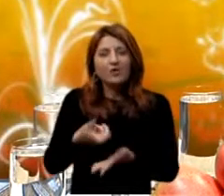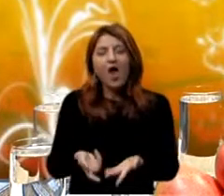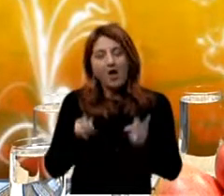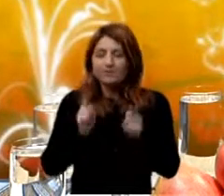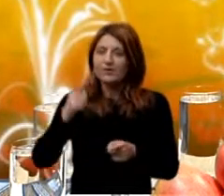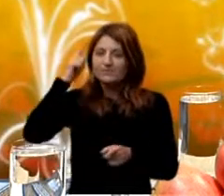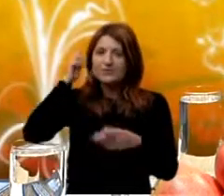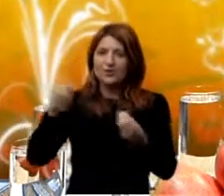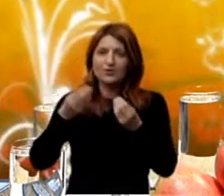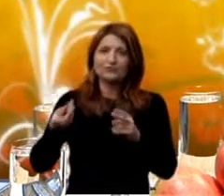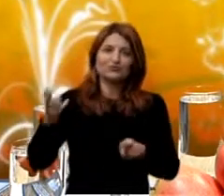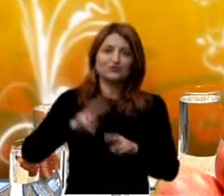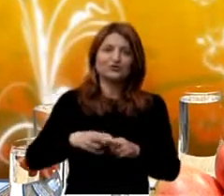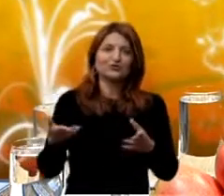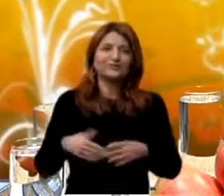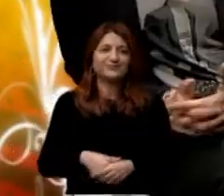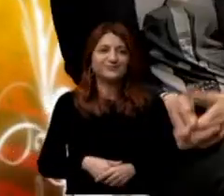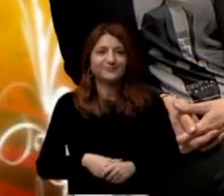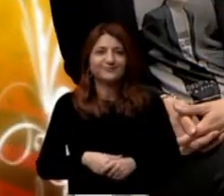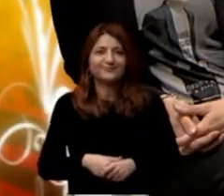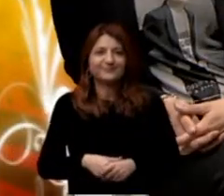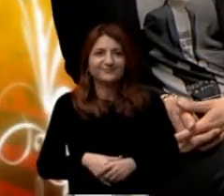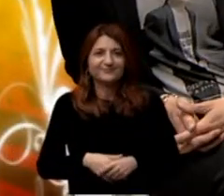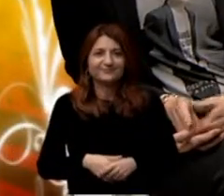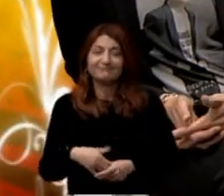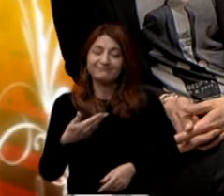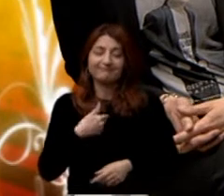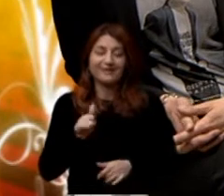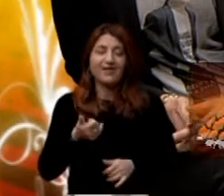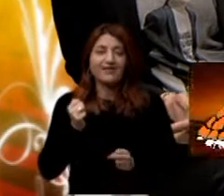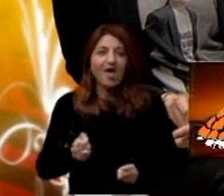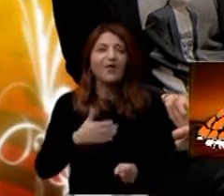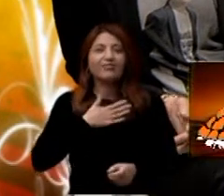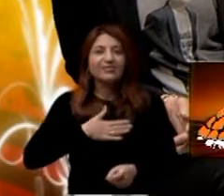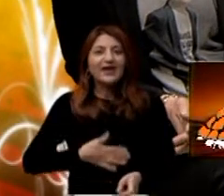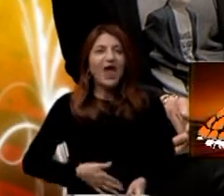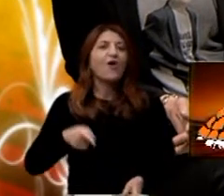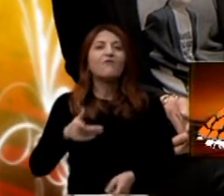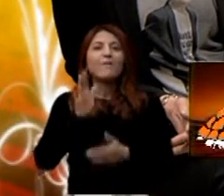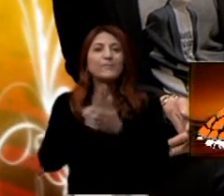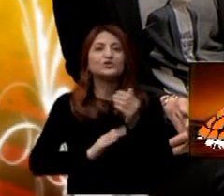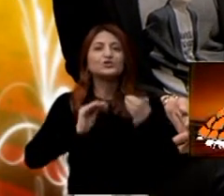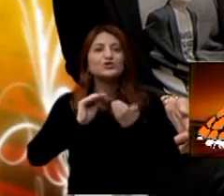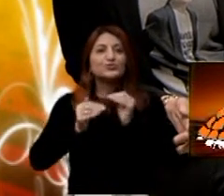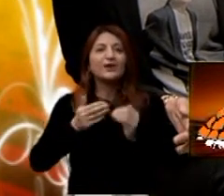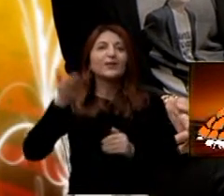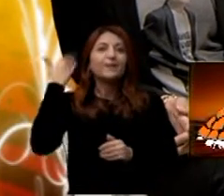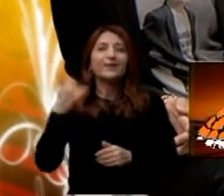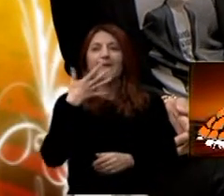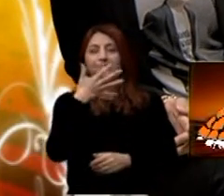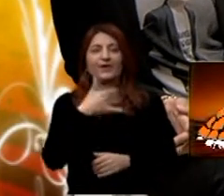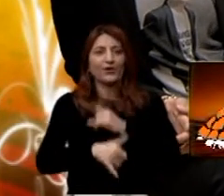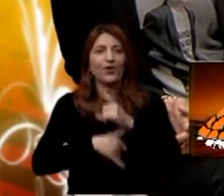o tom svemu, može? Evo. Tako je. Evo, meni je jako drago da smo mi zapravo započeli suradnju prije dobrih 5 godina